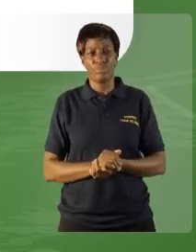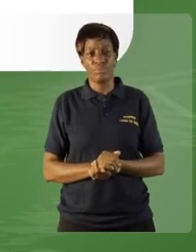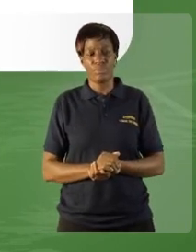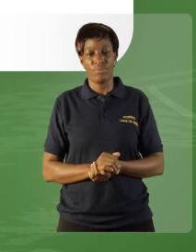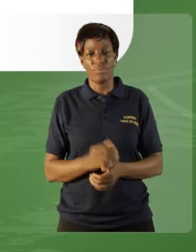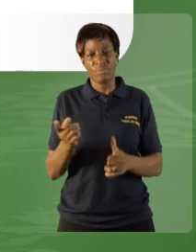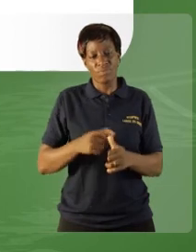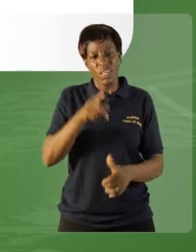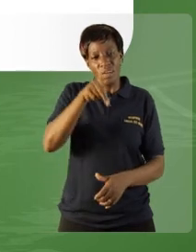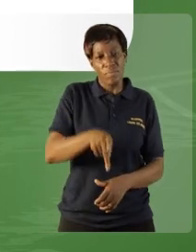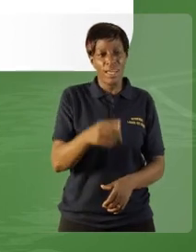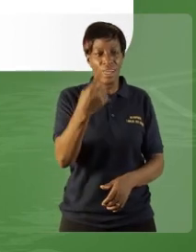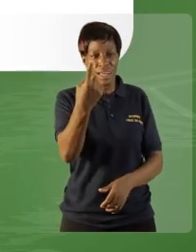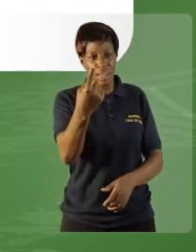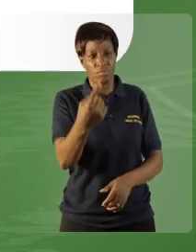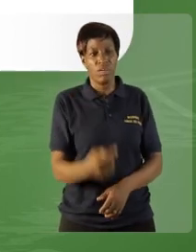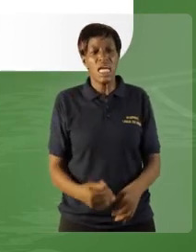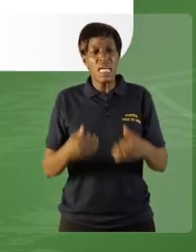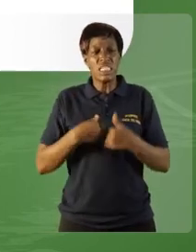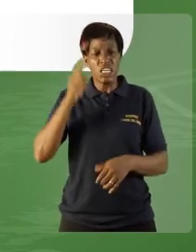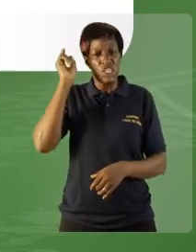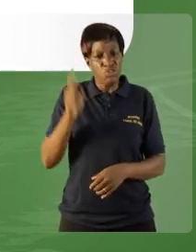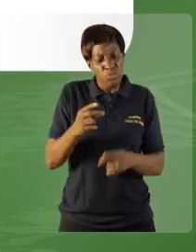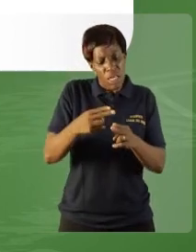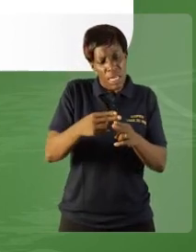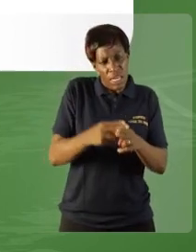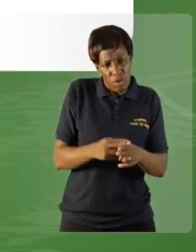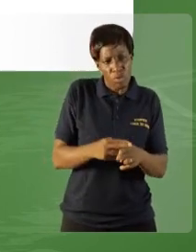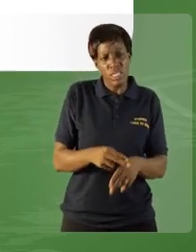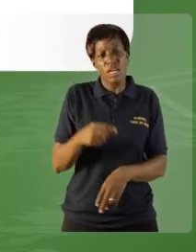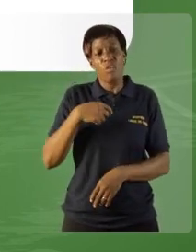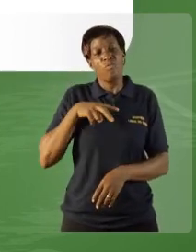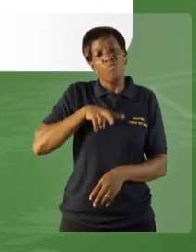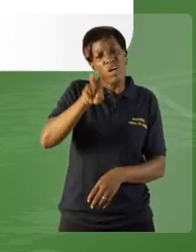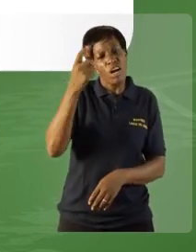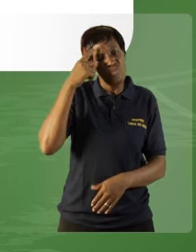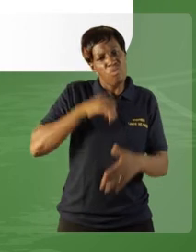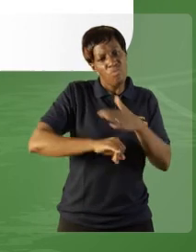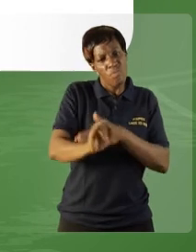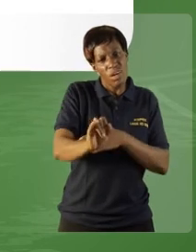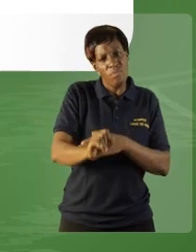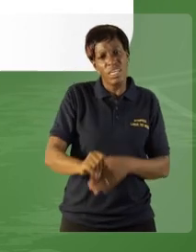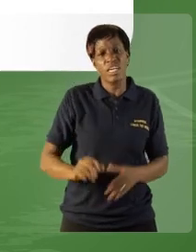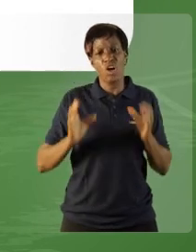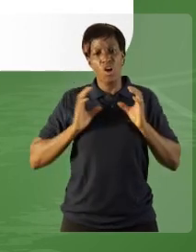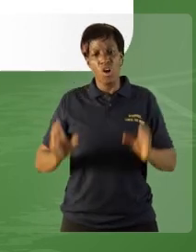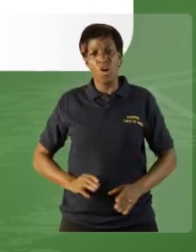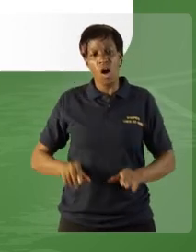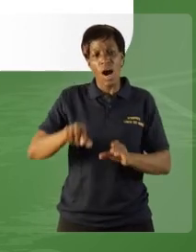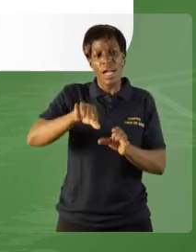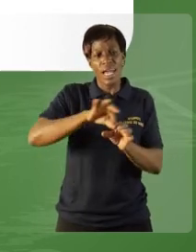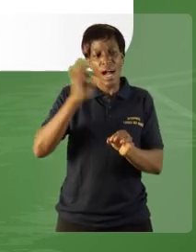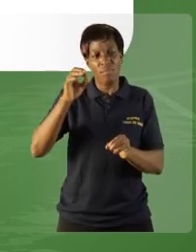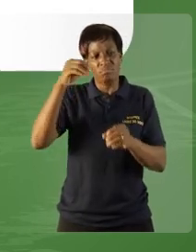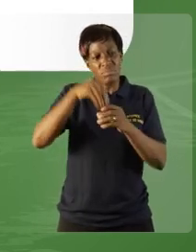P1. J'ai dû écouter mon séjour pour m'impliquer corps et âme dans la résolution de ces différends.